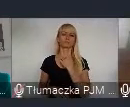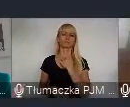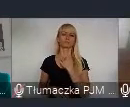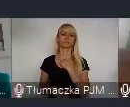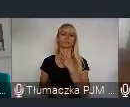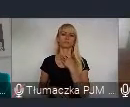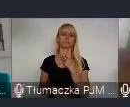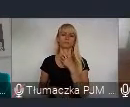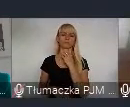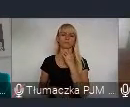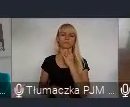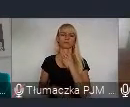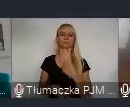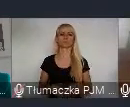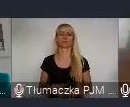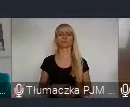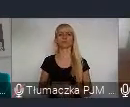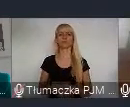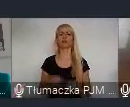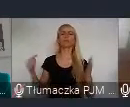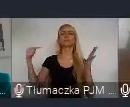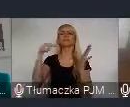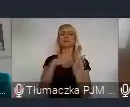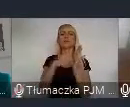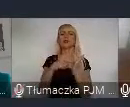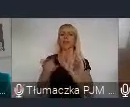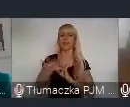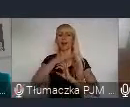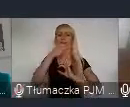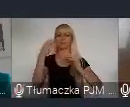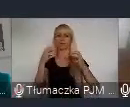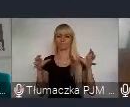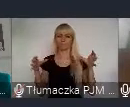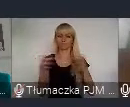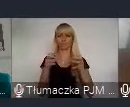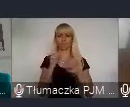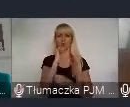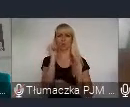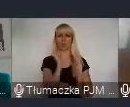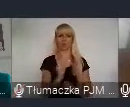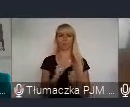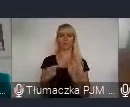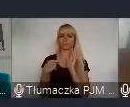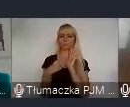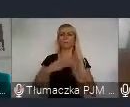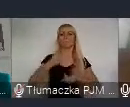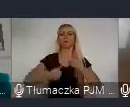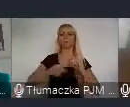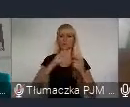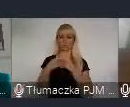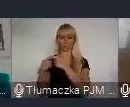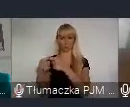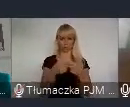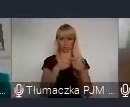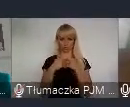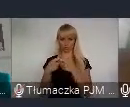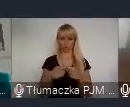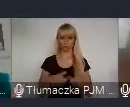ten cel Lepiej Połączona Europa jest realizowany w ramach polityki spójności, w ramach tak zwanego CP3, celu